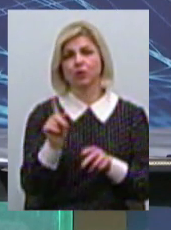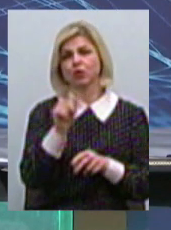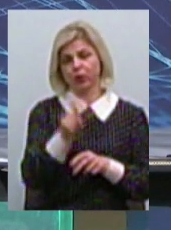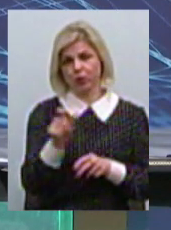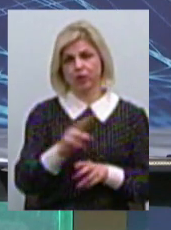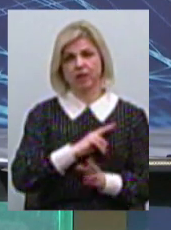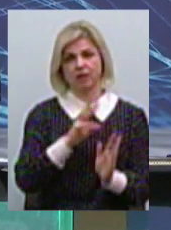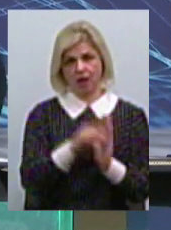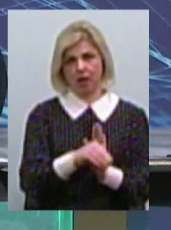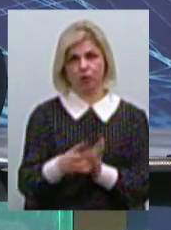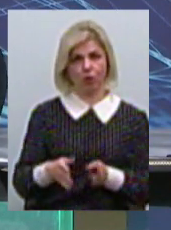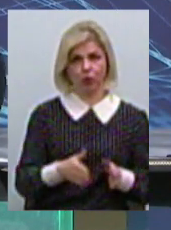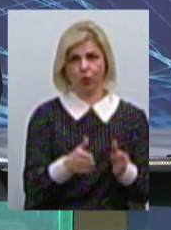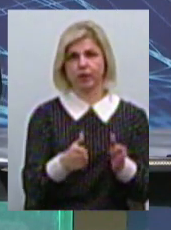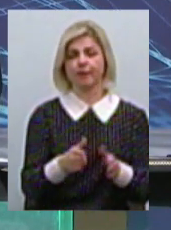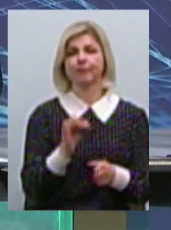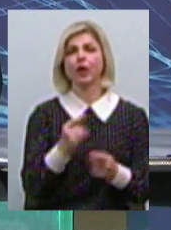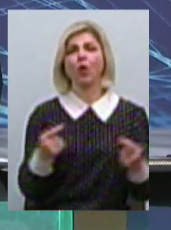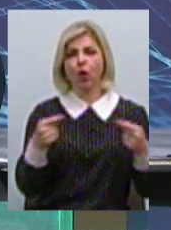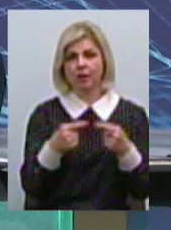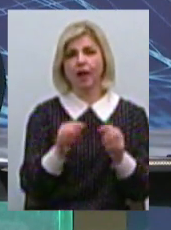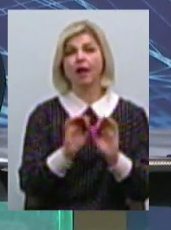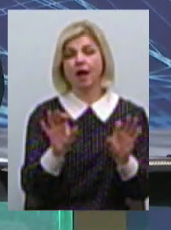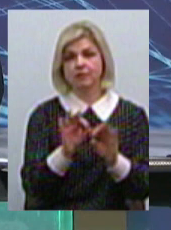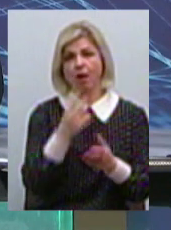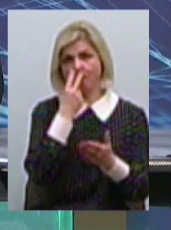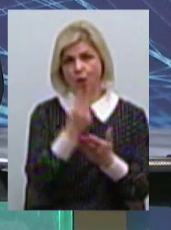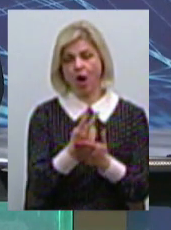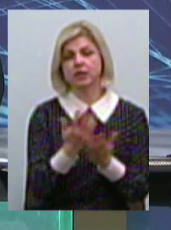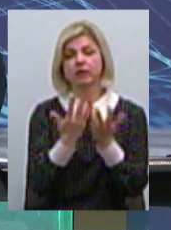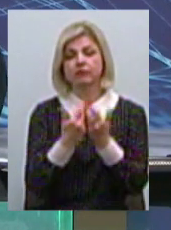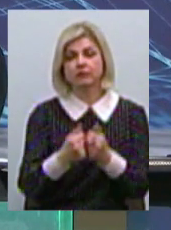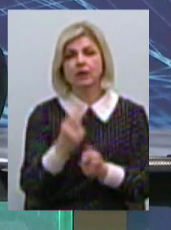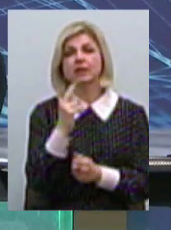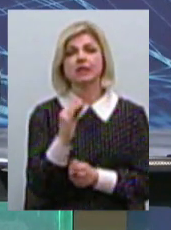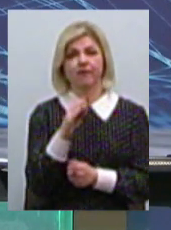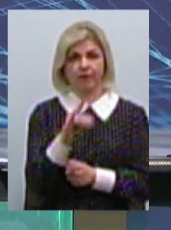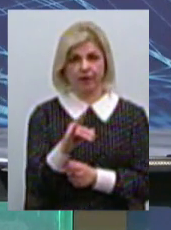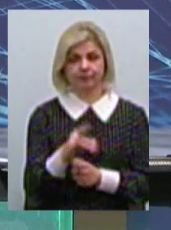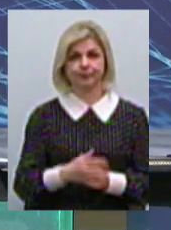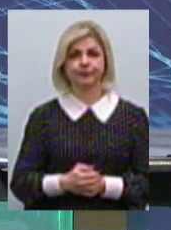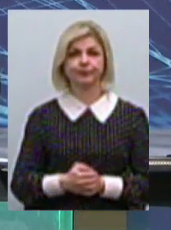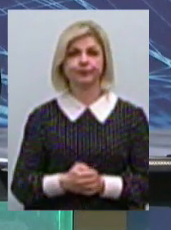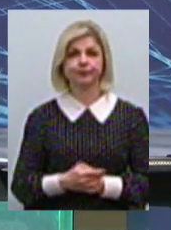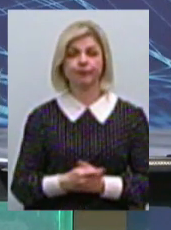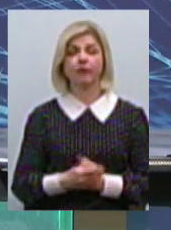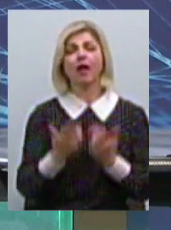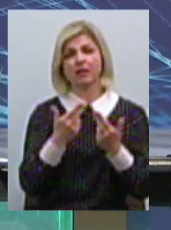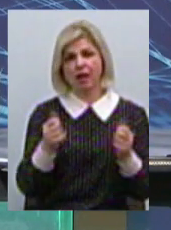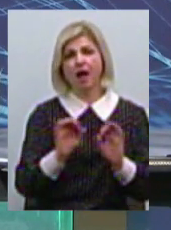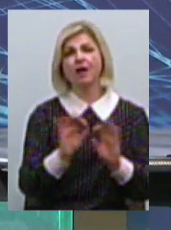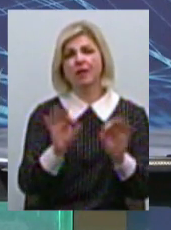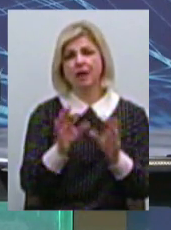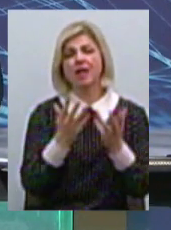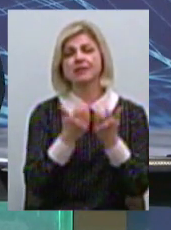на автодорозі. І ми більш конкретно вже скажемо і покажемо це в цифрах. Тому що, да, розповідають там статистики і